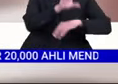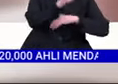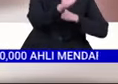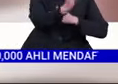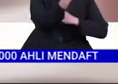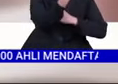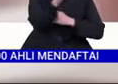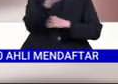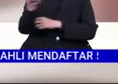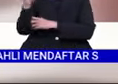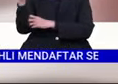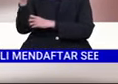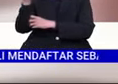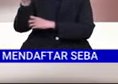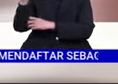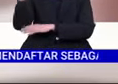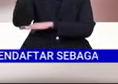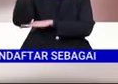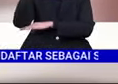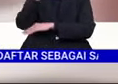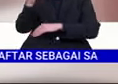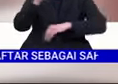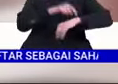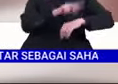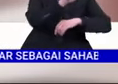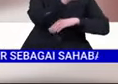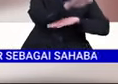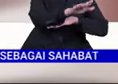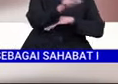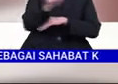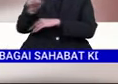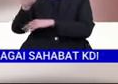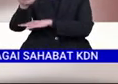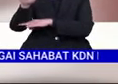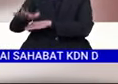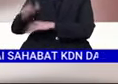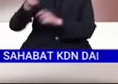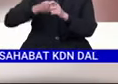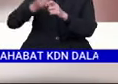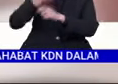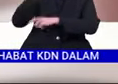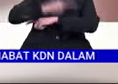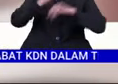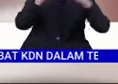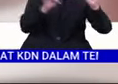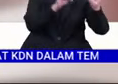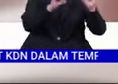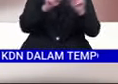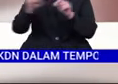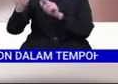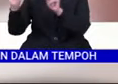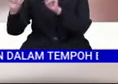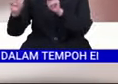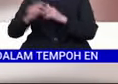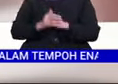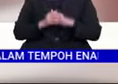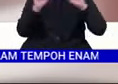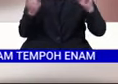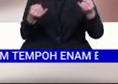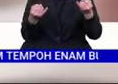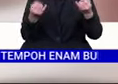8 pagi hingga 1233 hari dan 02.00 petang hingga lima petang setiap hari isnin hingga khamis pada